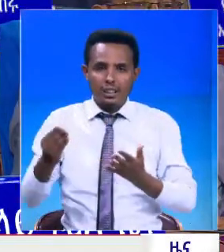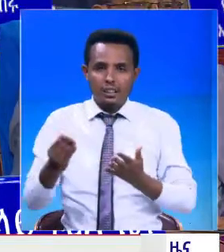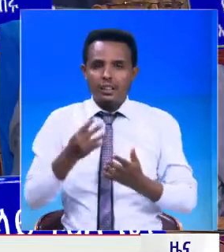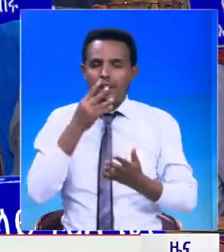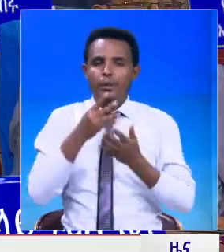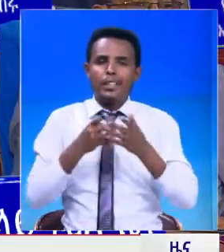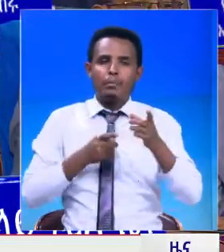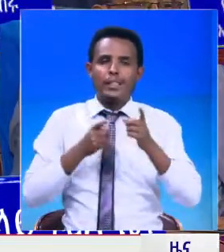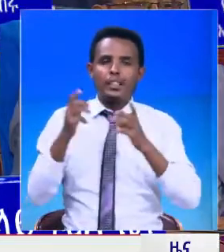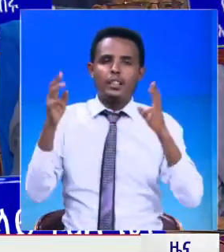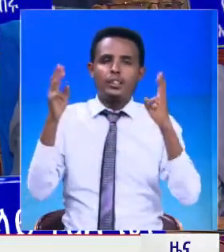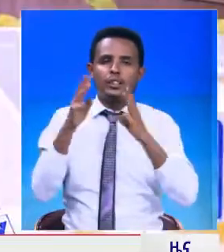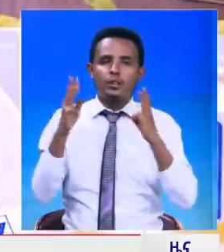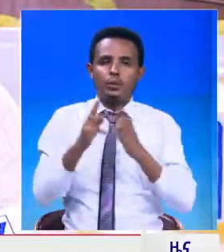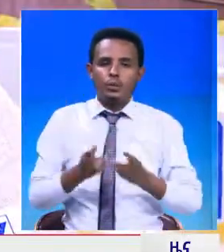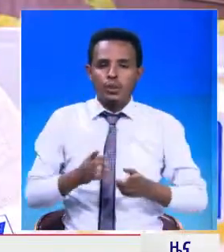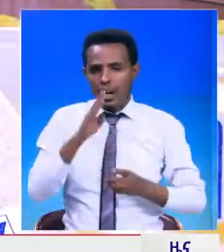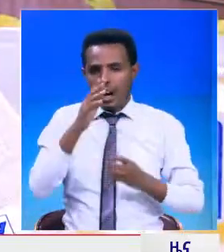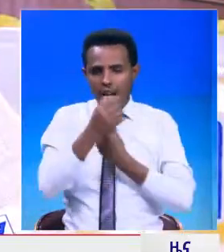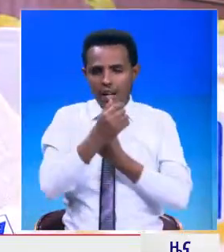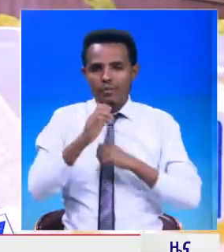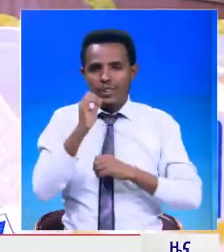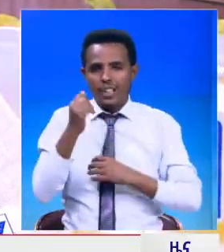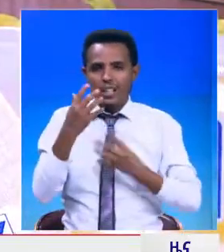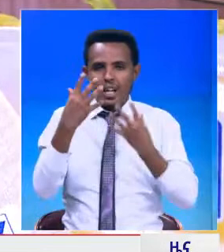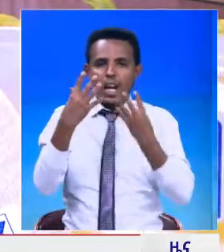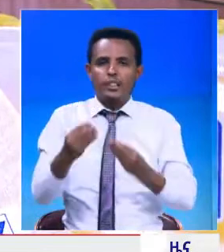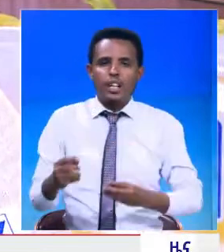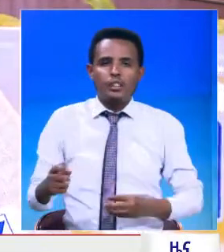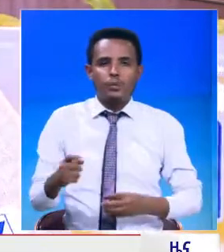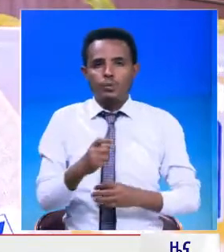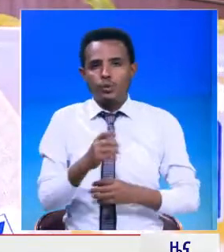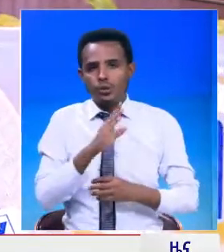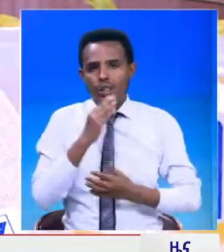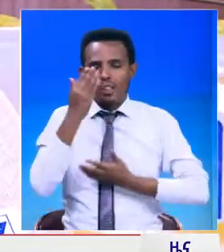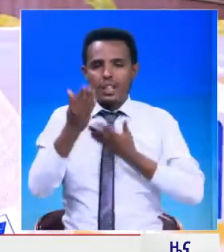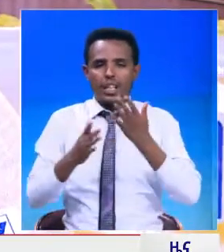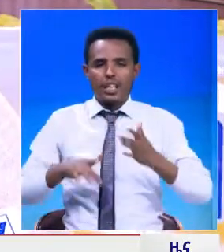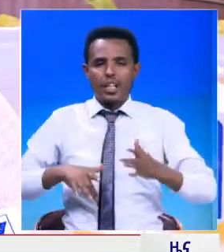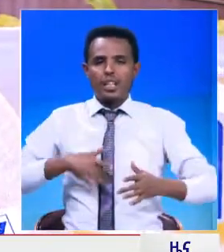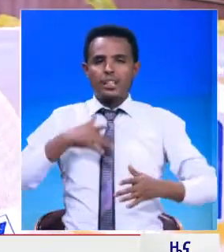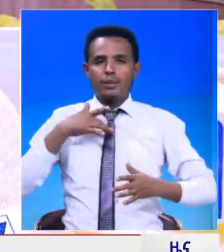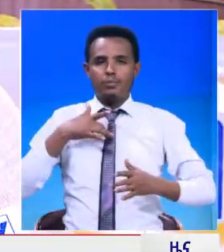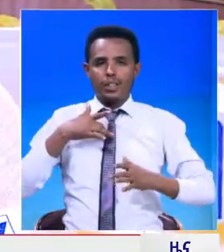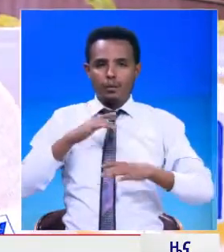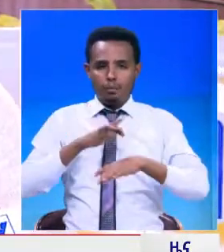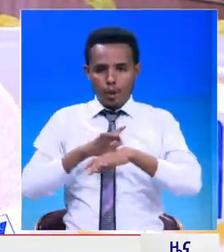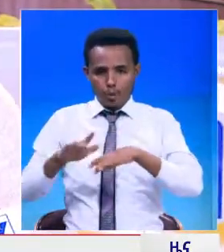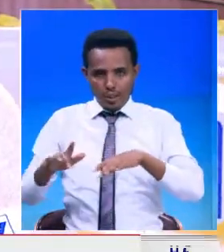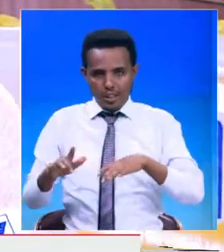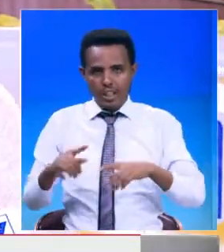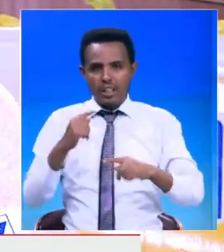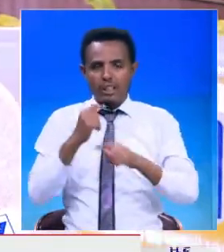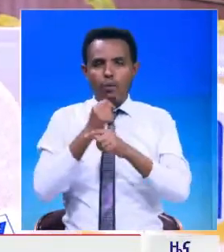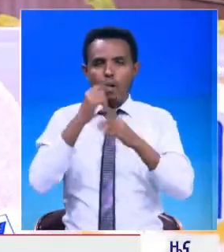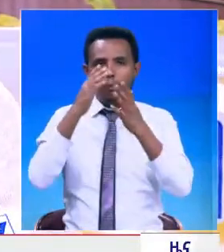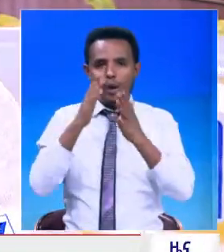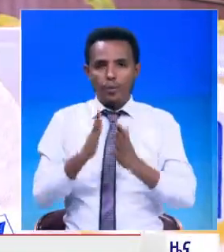አስተዳደር ችግሮች አለመፈታት አዝጋሚ መሆን፣ የአገልጋይነት ስሜት መጓደል፣ ተቋማዊ